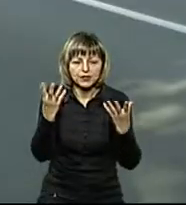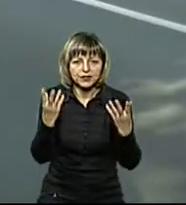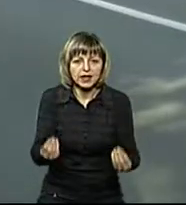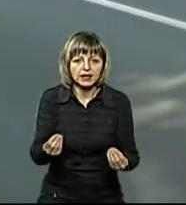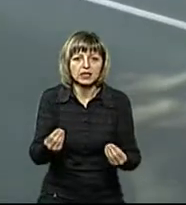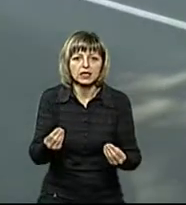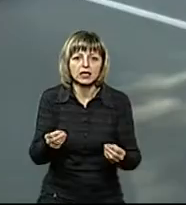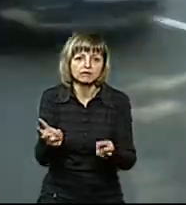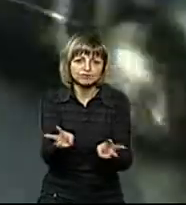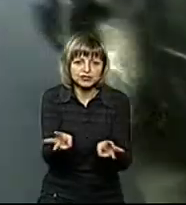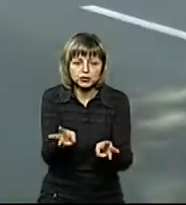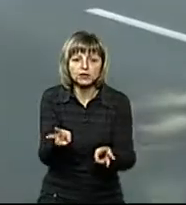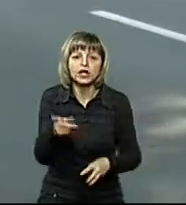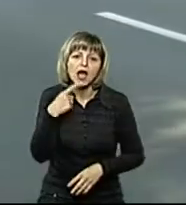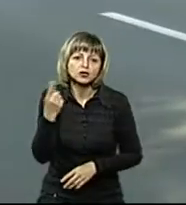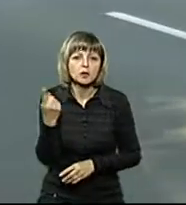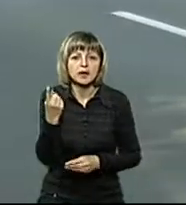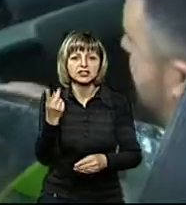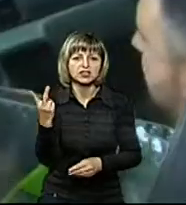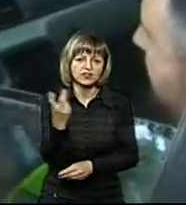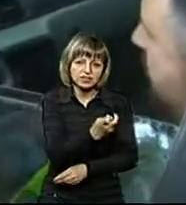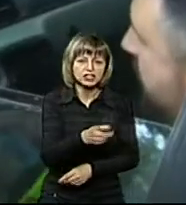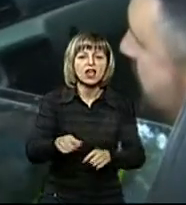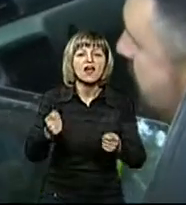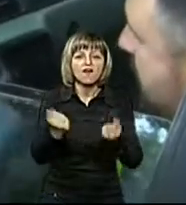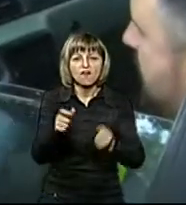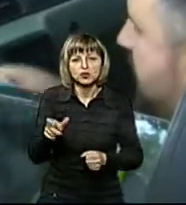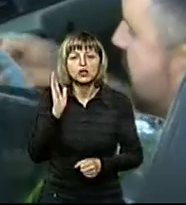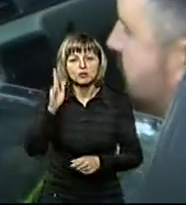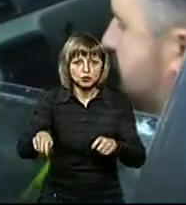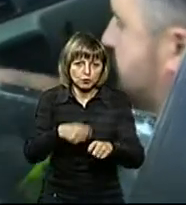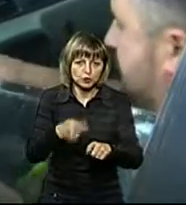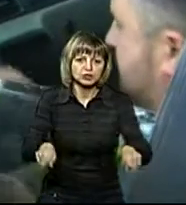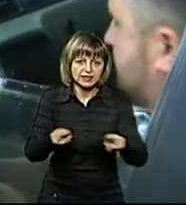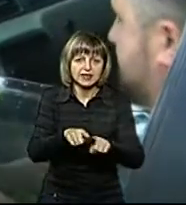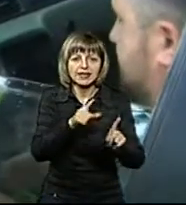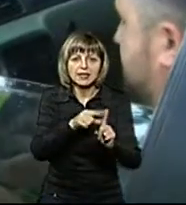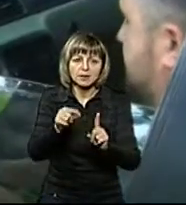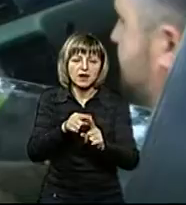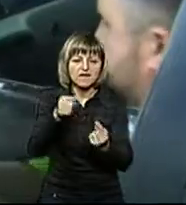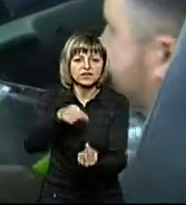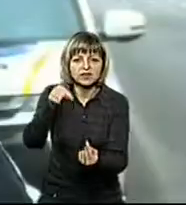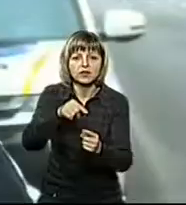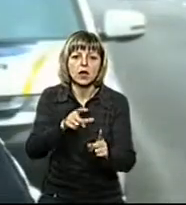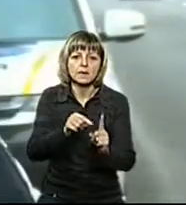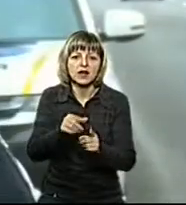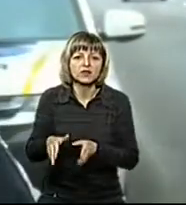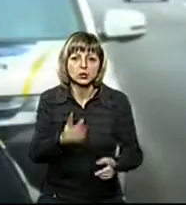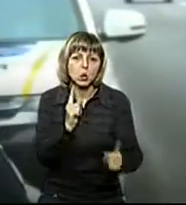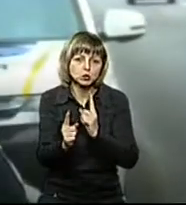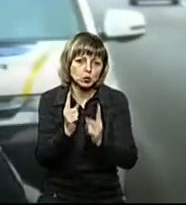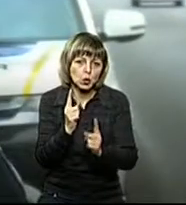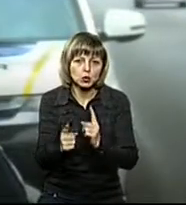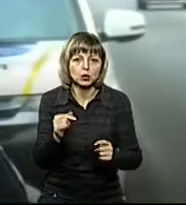населеними пунктами. Вони кажуть, перші 2 тижні водії порушуватимуть ці правила. Відповідно до правил дорожнього руху і